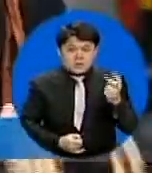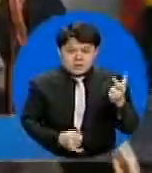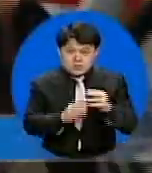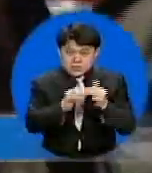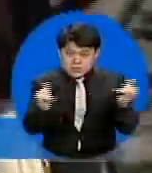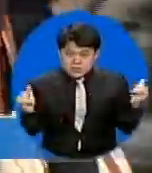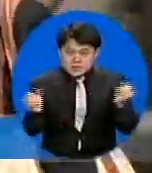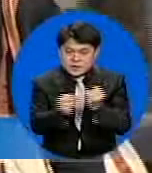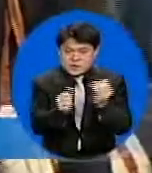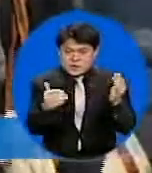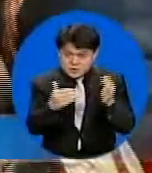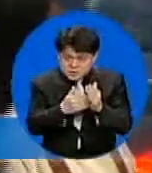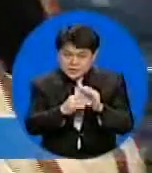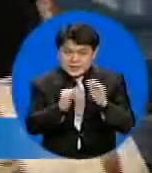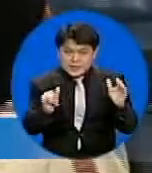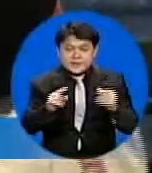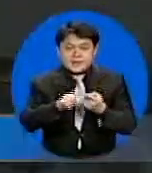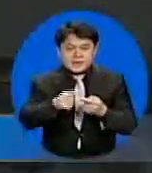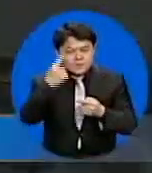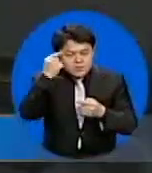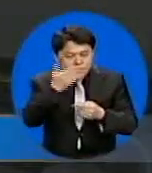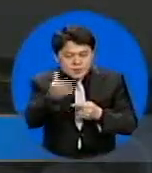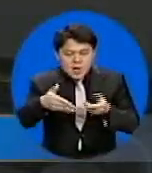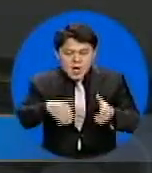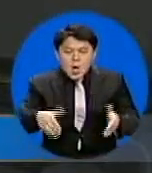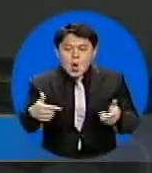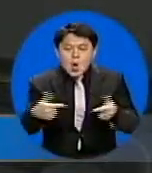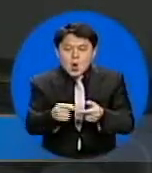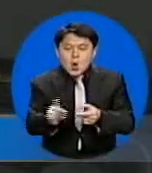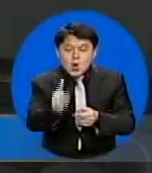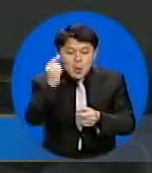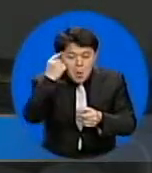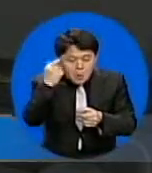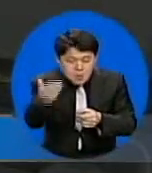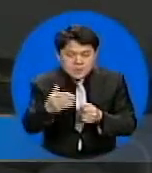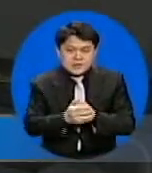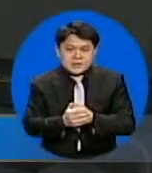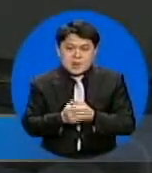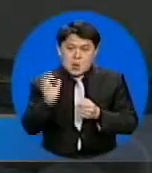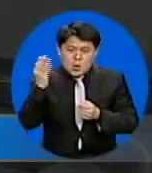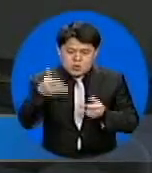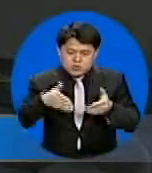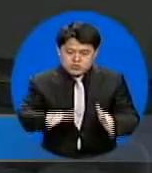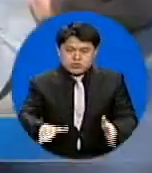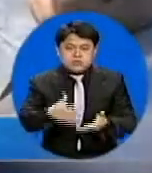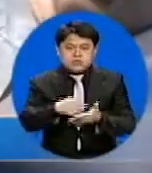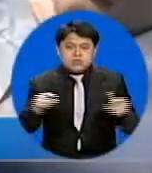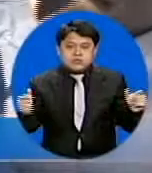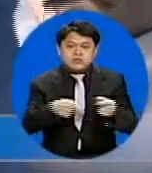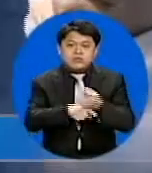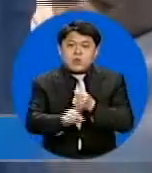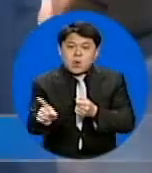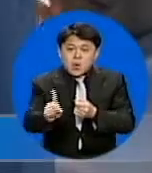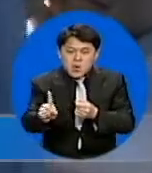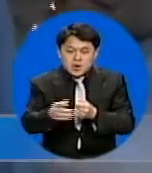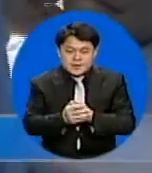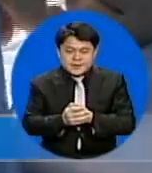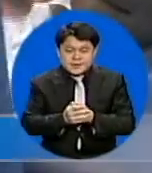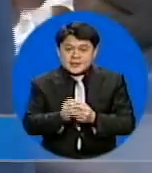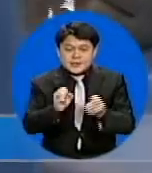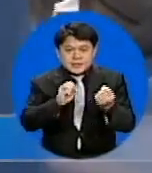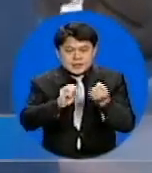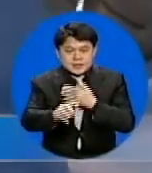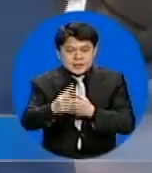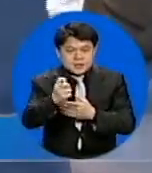대상으로 저출산 현상을 대하는 태도를 파악한 결과 우선 최근의 출생아 수 감소 현상과 관련해 조사